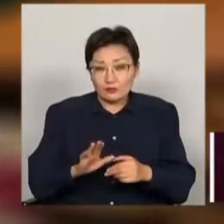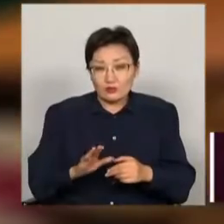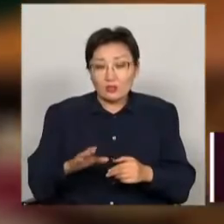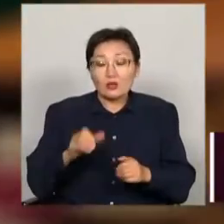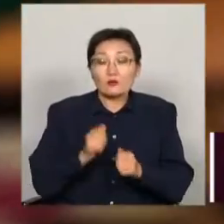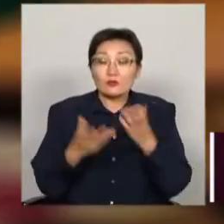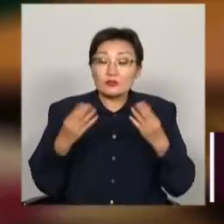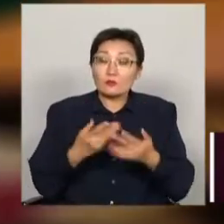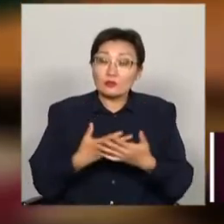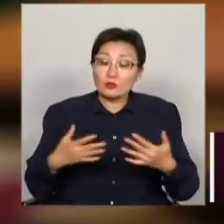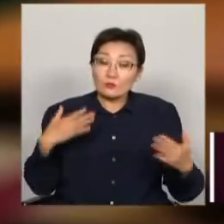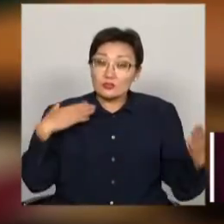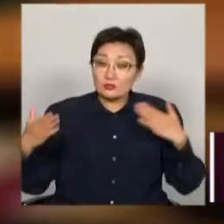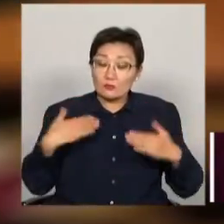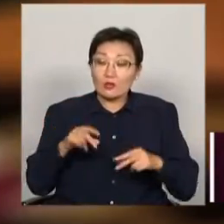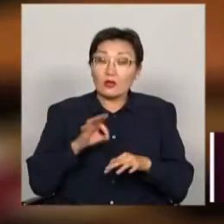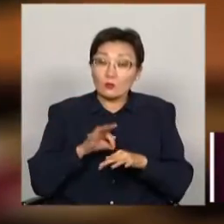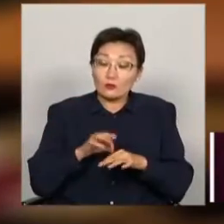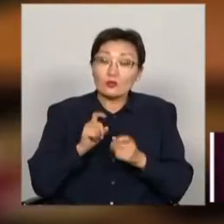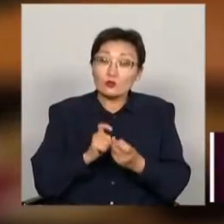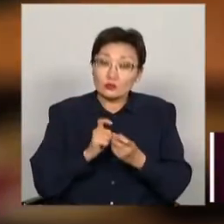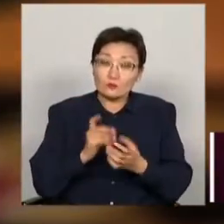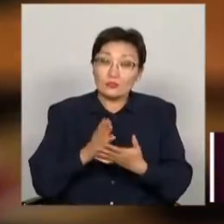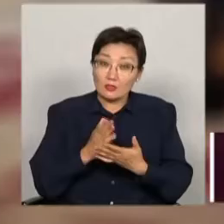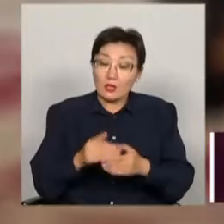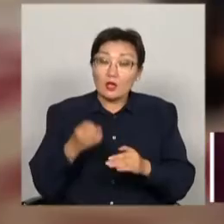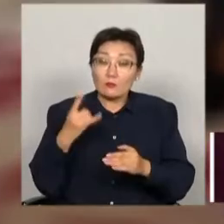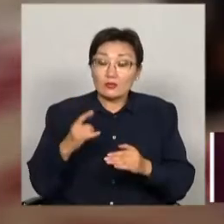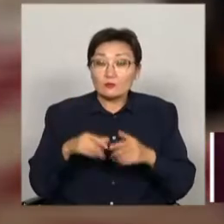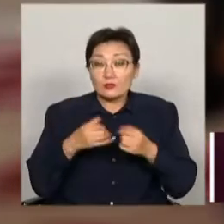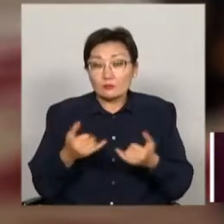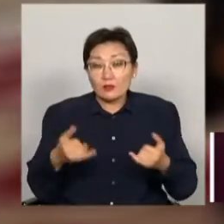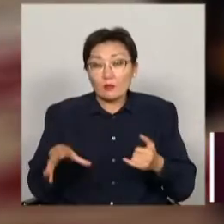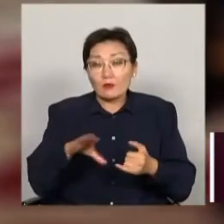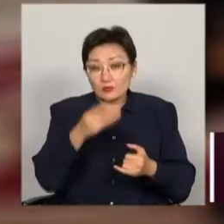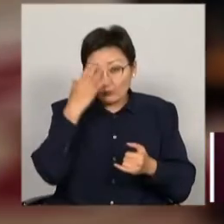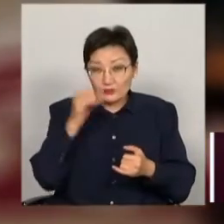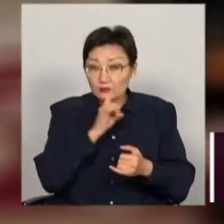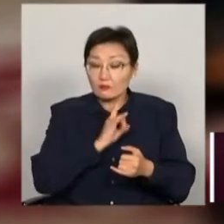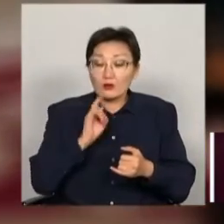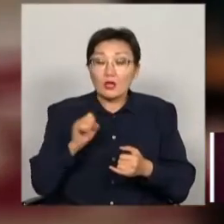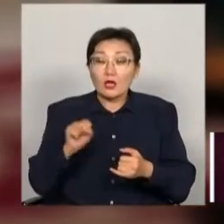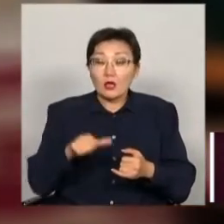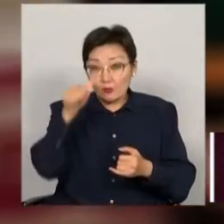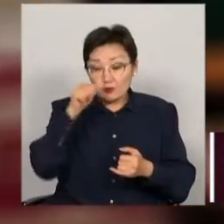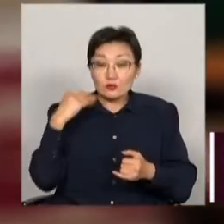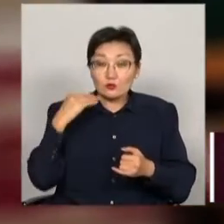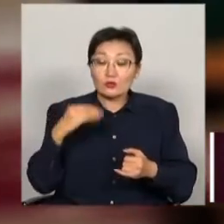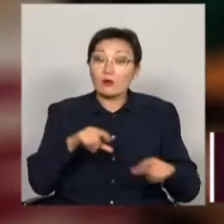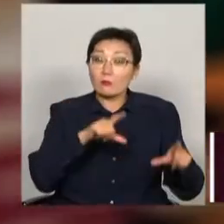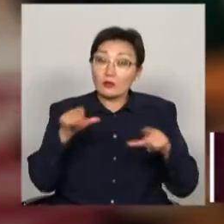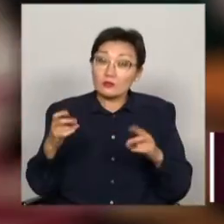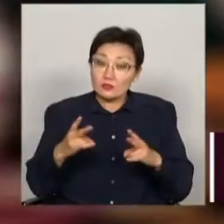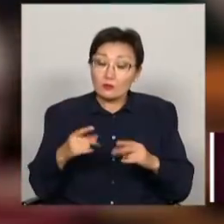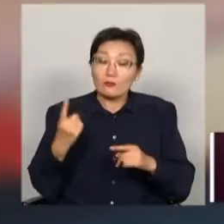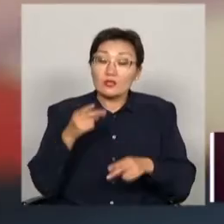күн сайын түрлі жаттығулар жасап, дертімен белсенді күресіп жатыр. Баласы үшін басқаның бәрін ұмытқан ана, тамызда тағы Түркияға бару керектігін айтады.